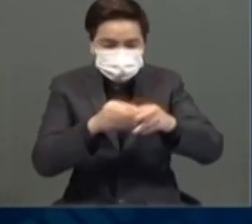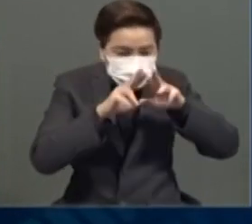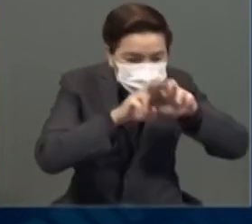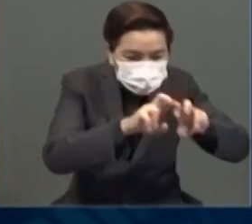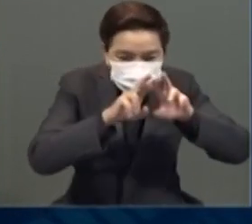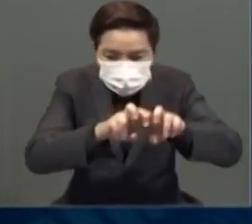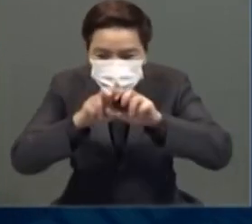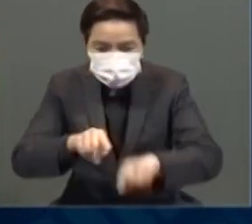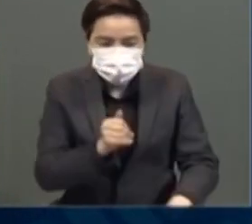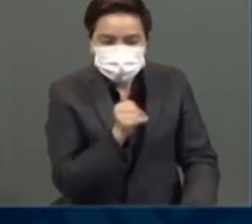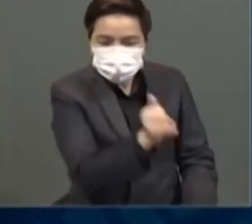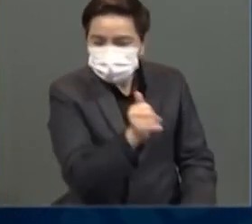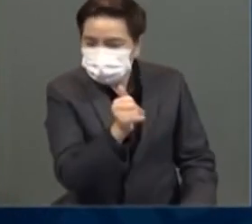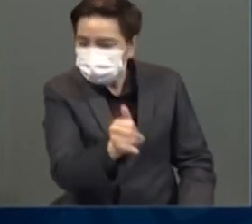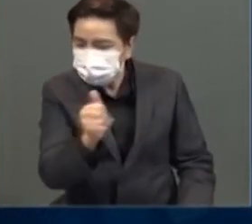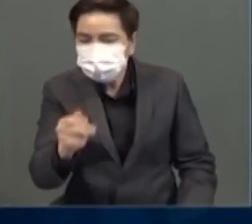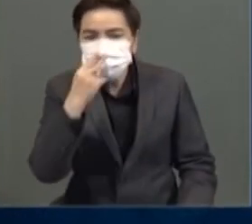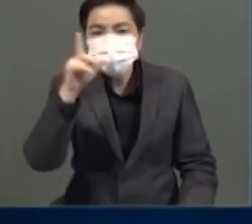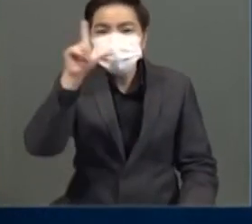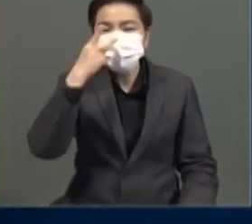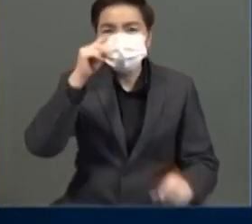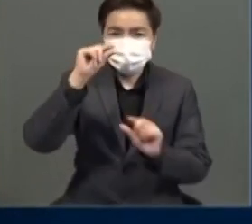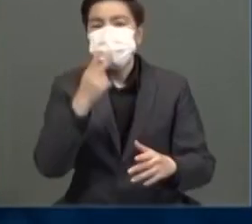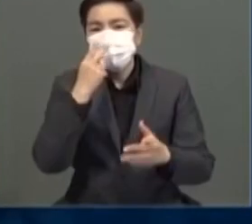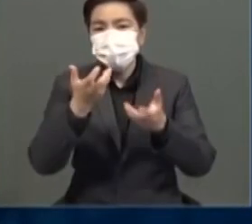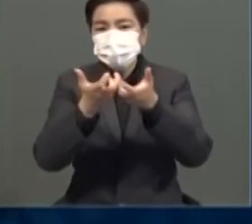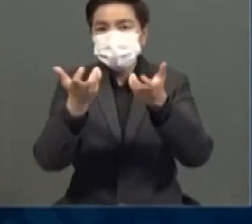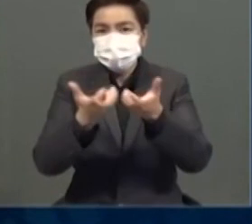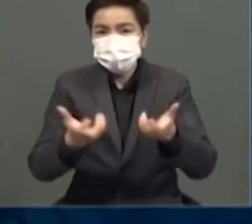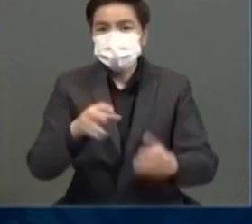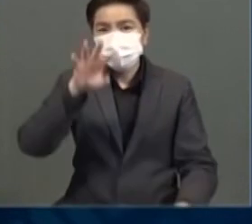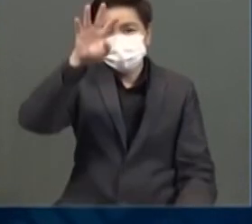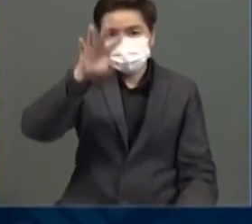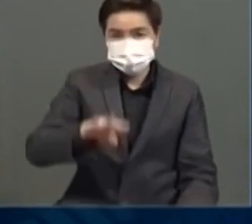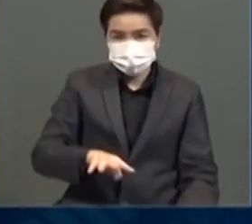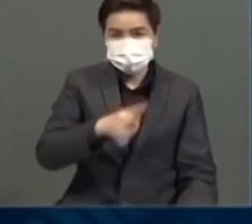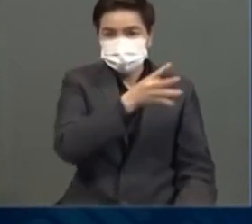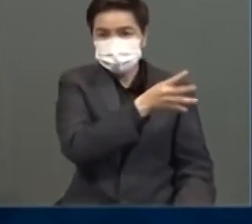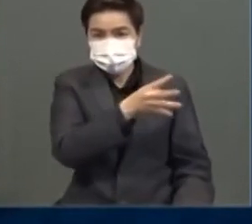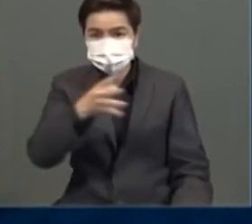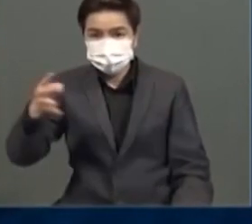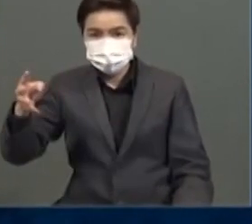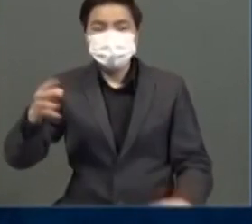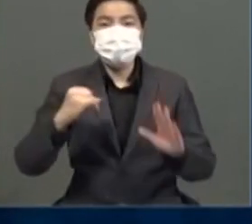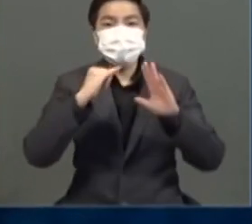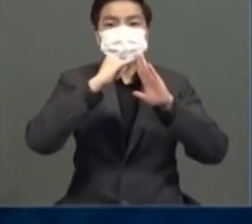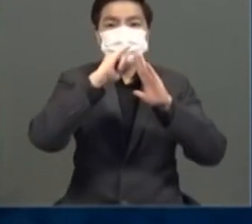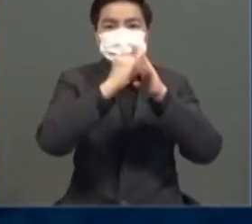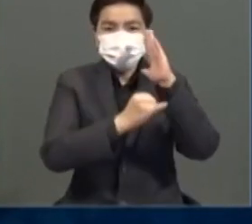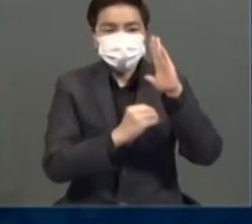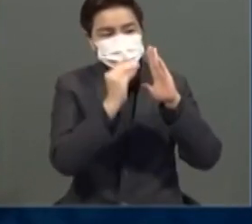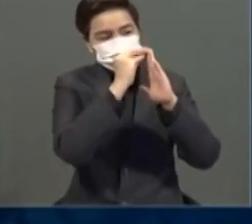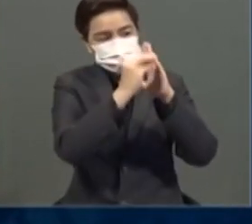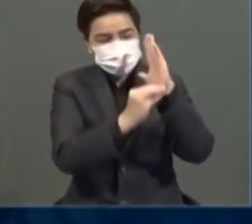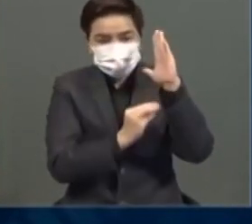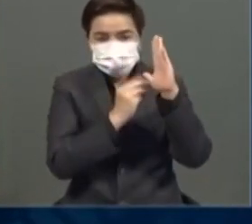ที่ 3,222 คนในจำนวนนี้มีผู้ป่วยอาการสาหัสคือหนักนะ 1,042 คนใส่